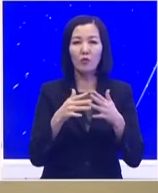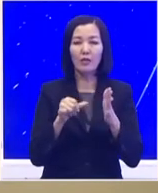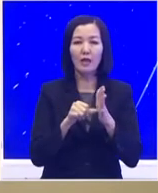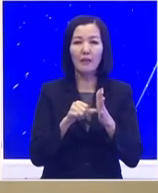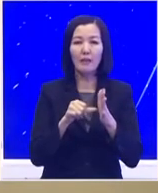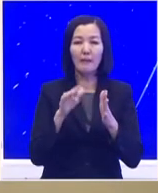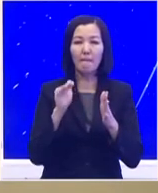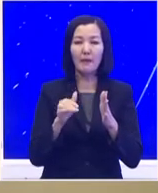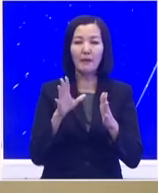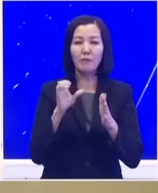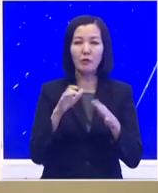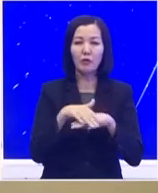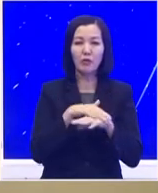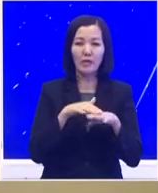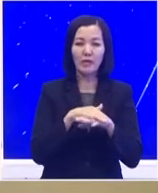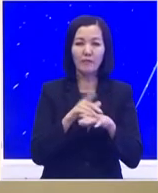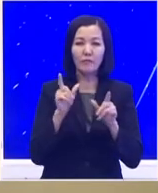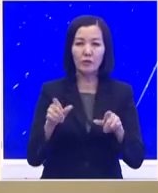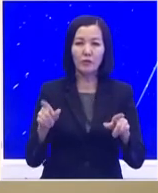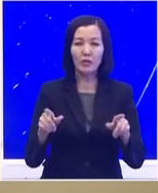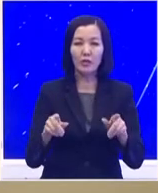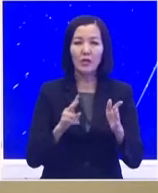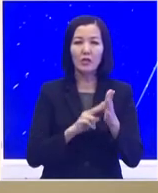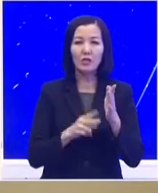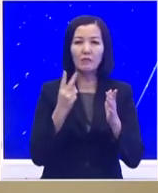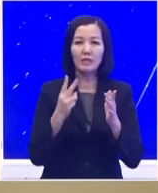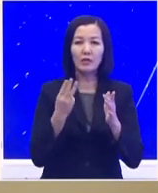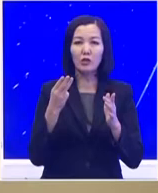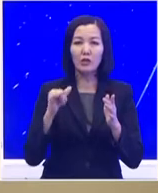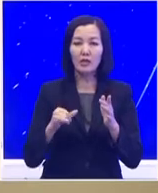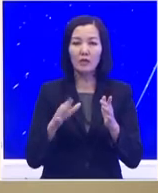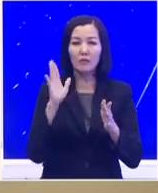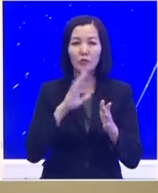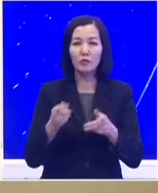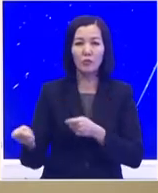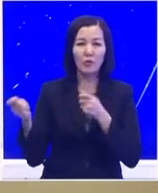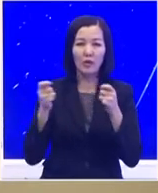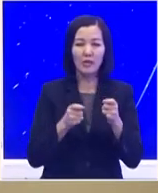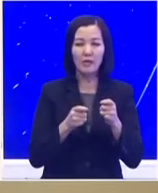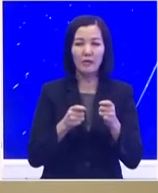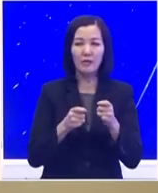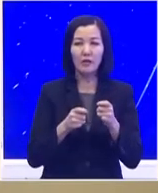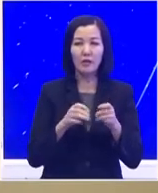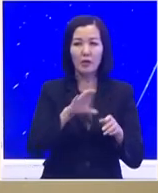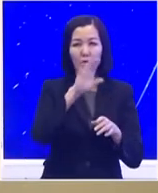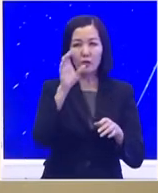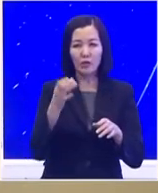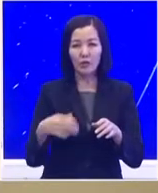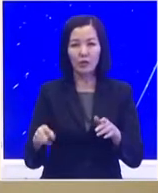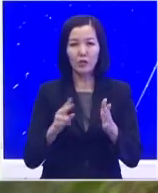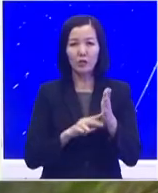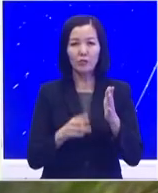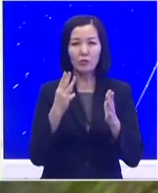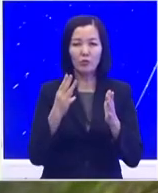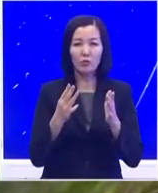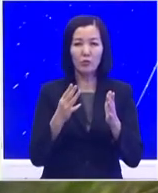тұрады. Суды Междуреск ауылынан 72 шақырым бойы жеткіземіз. Сол труба 72-74 жылы